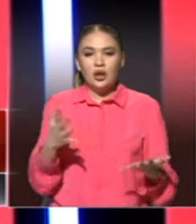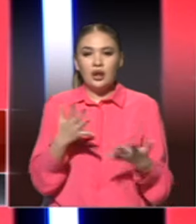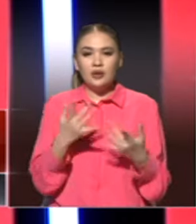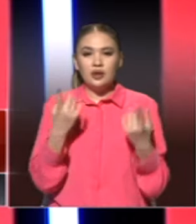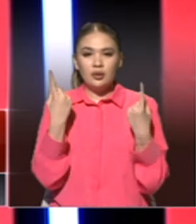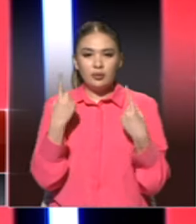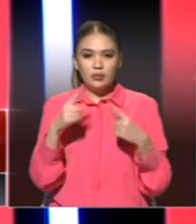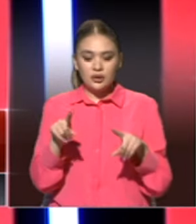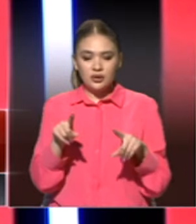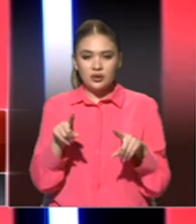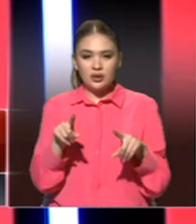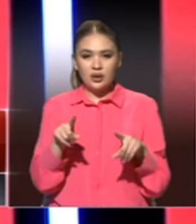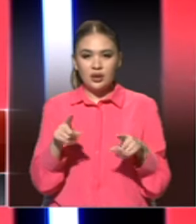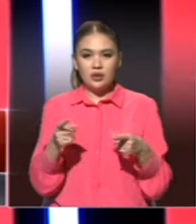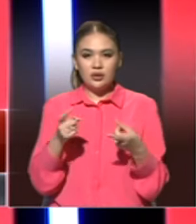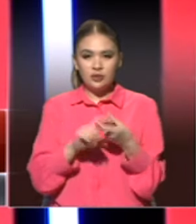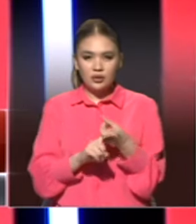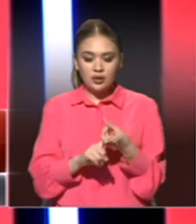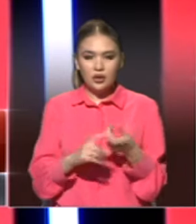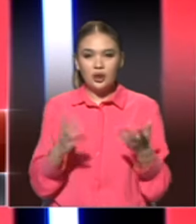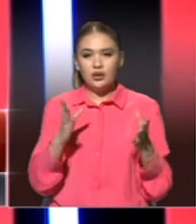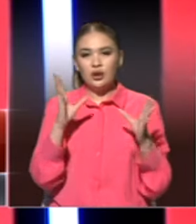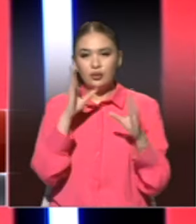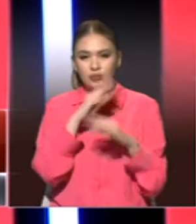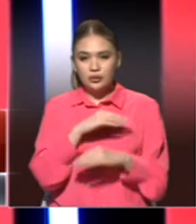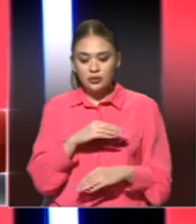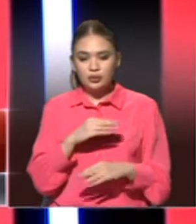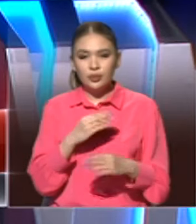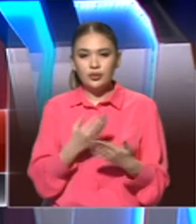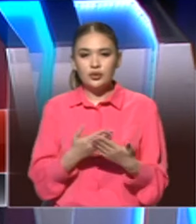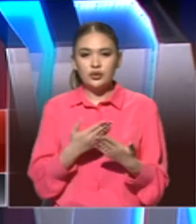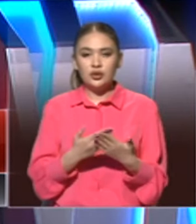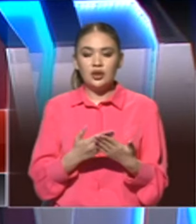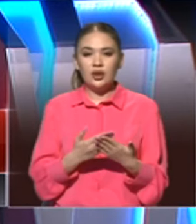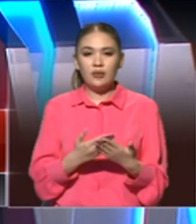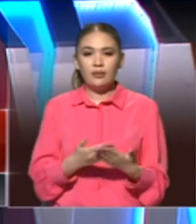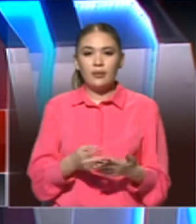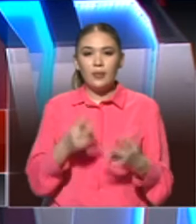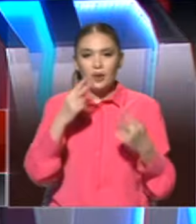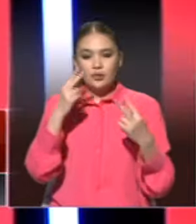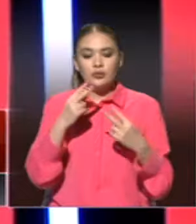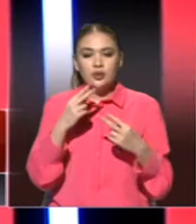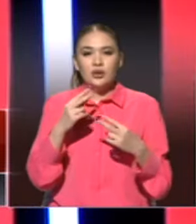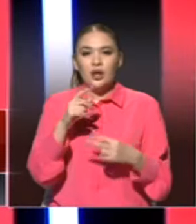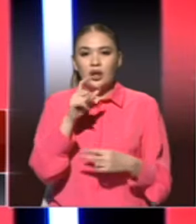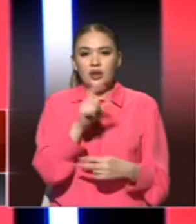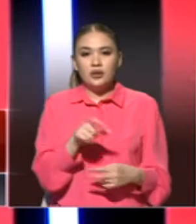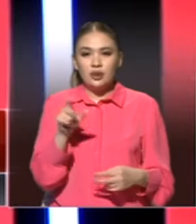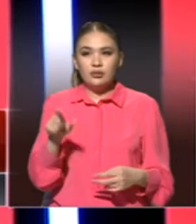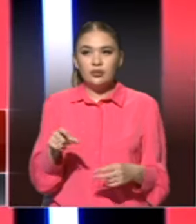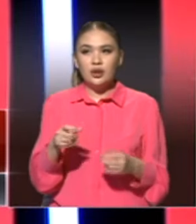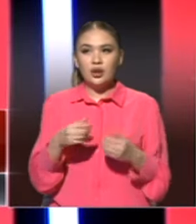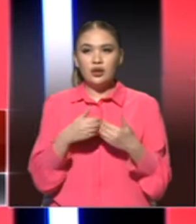тасқын аймақ жүрген аймақтардағы мүмкіндіктер қандай қарастырылған, бізді көріп отырған мына сол су тасқыны болған аймақтағы